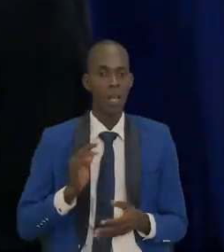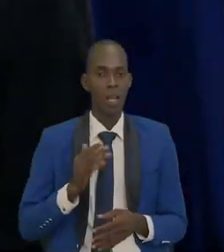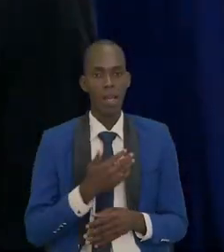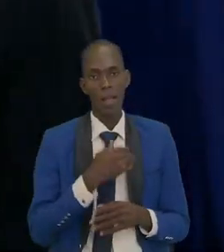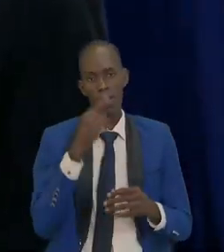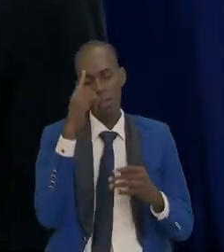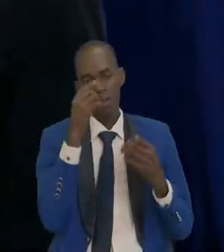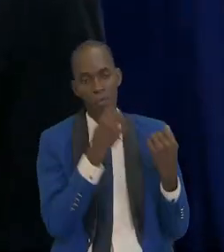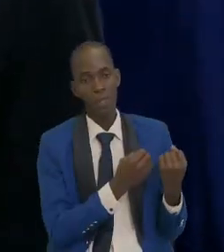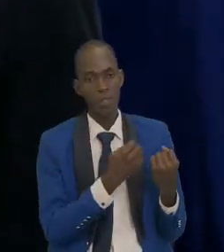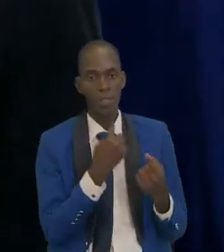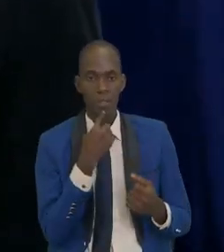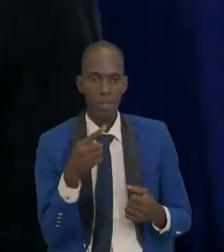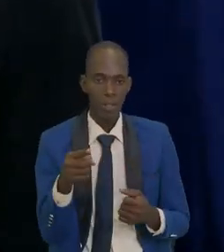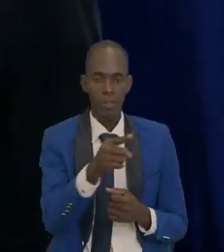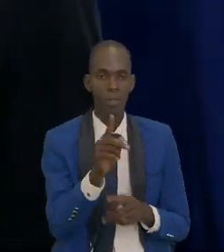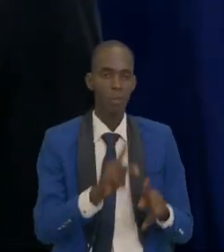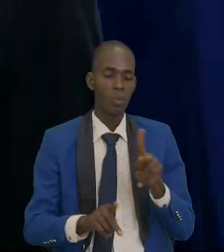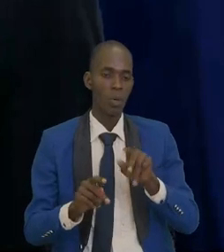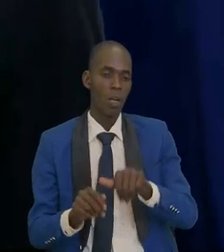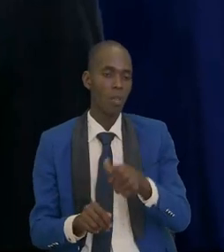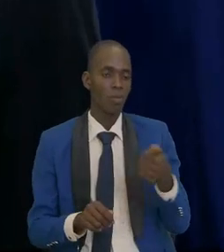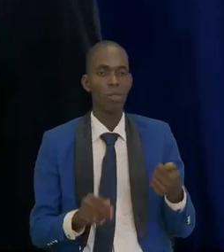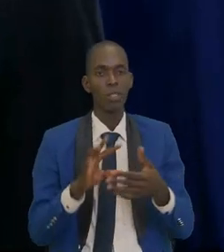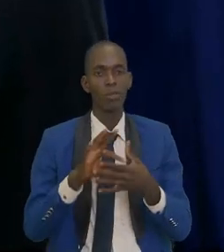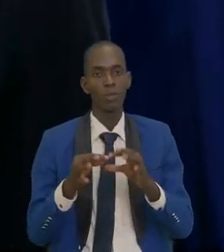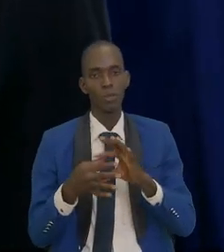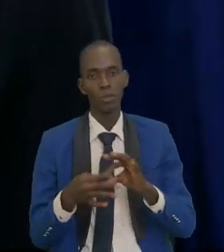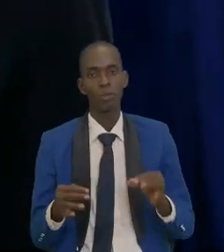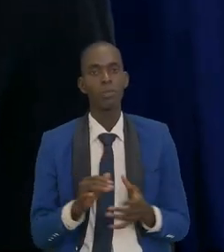Notre foi leur dit autre histoire.